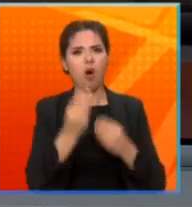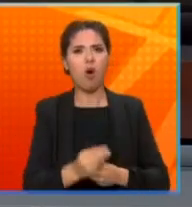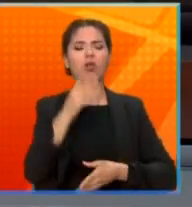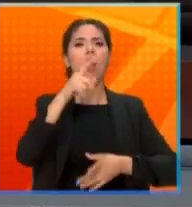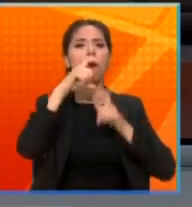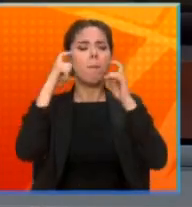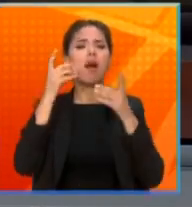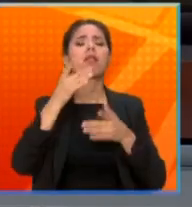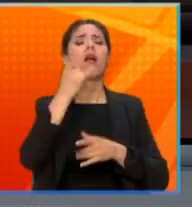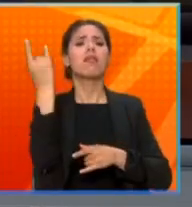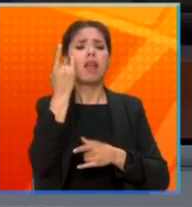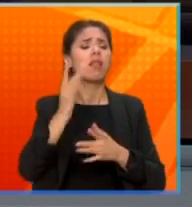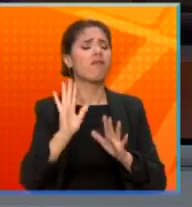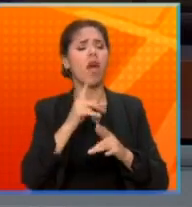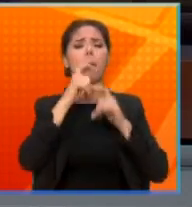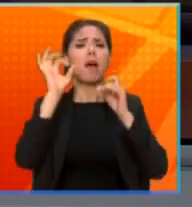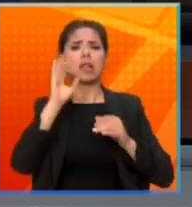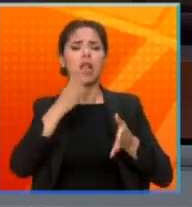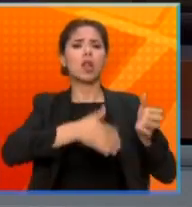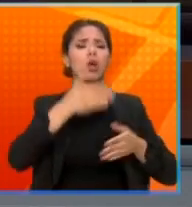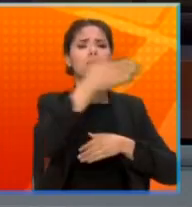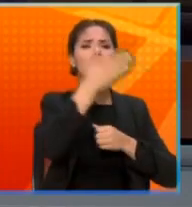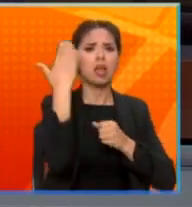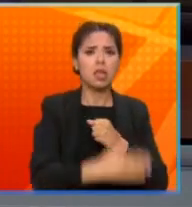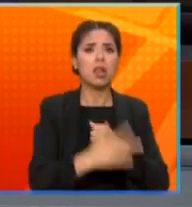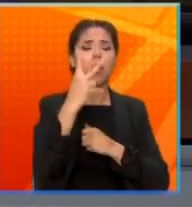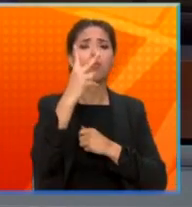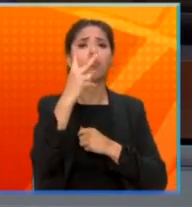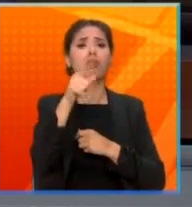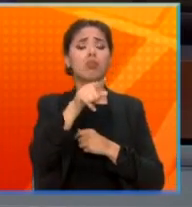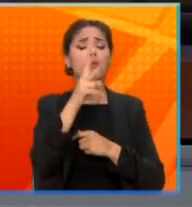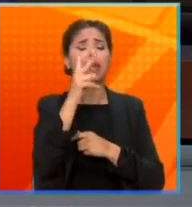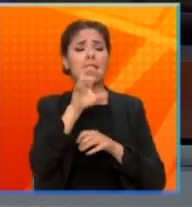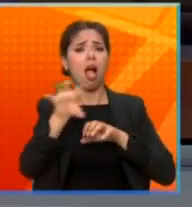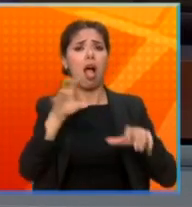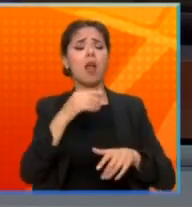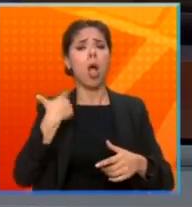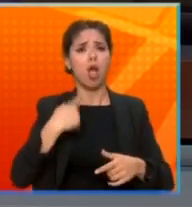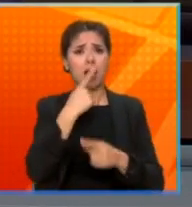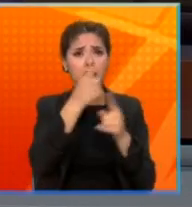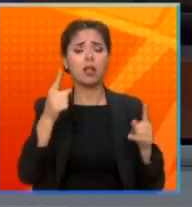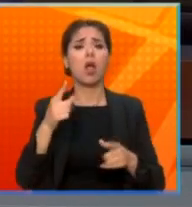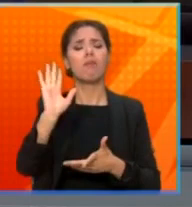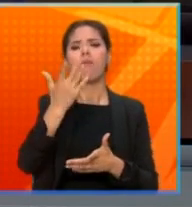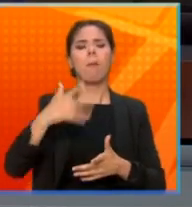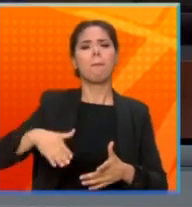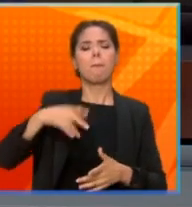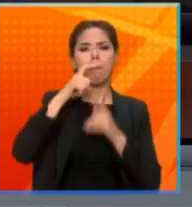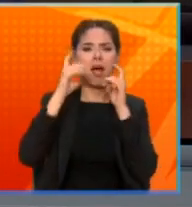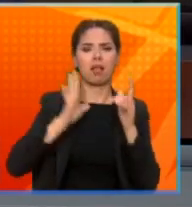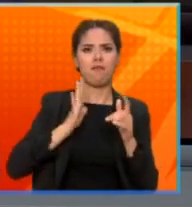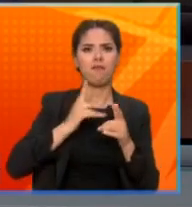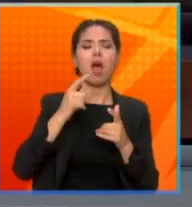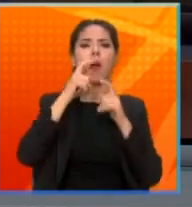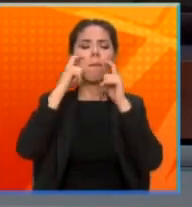maske takmadan dolaşmak ya da maskesiz sokağa çıkmak yasak bu iki ayrı özellikle Zira yanında maske ufakta